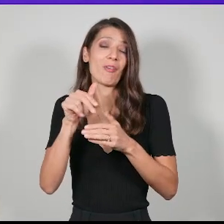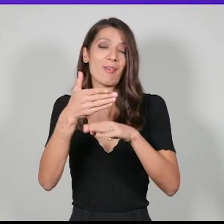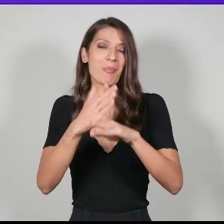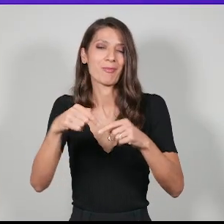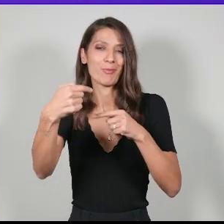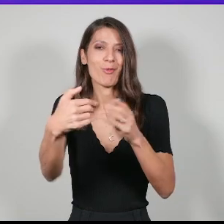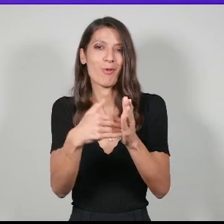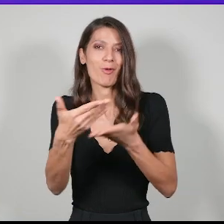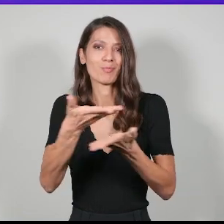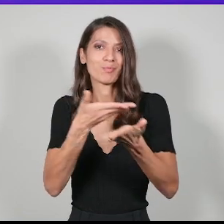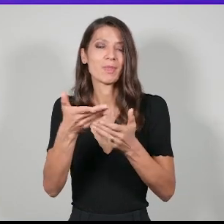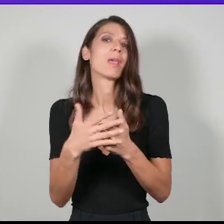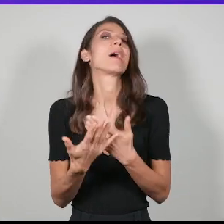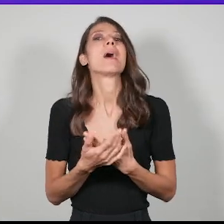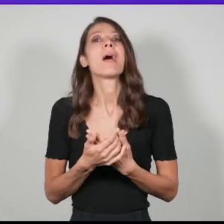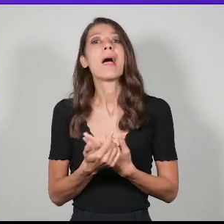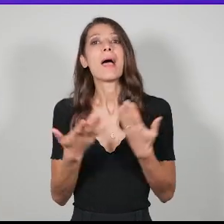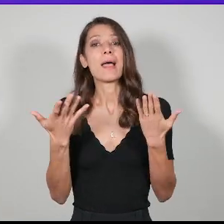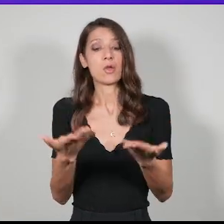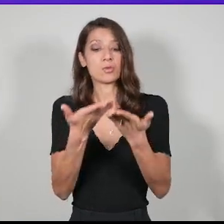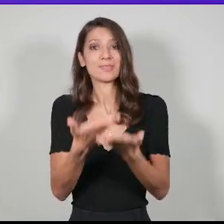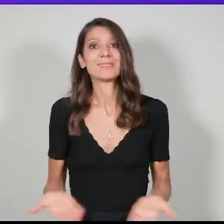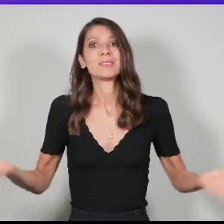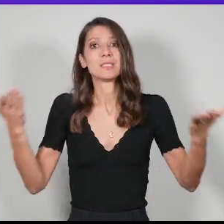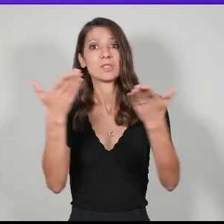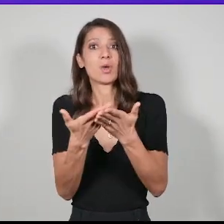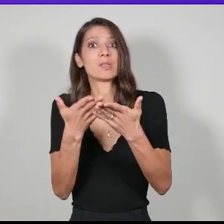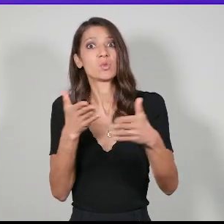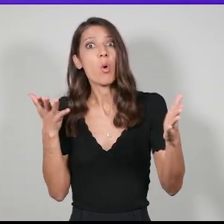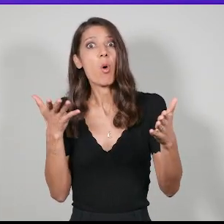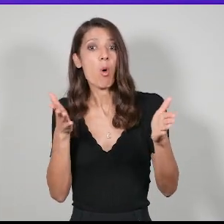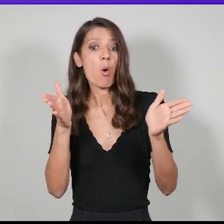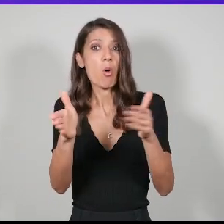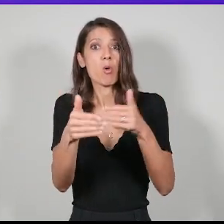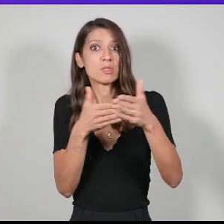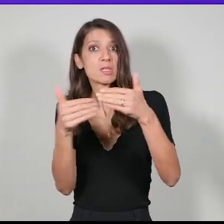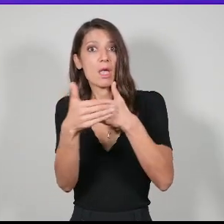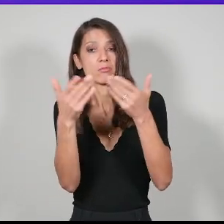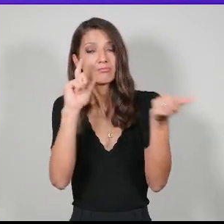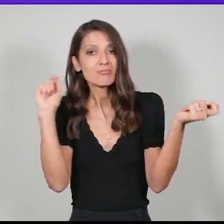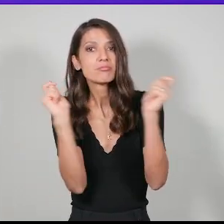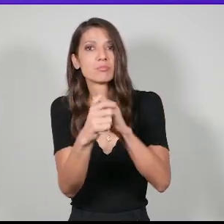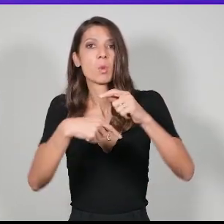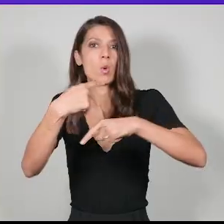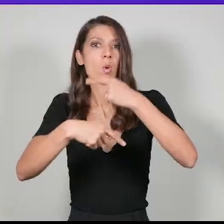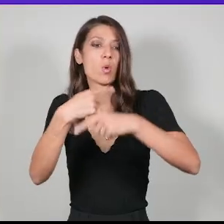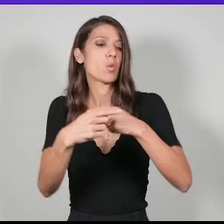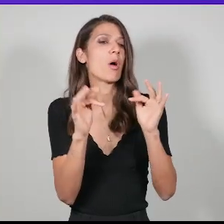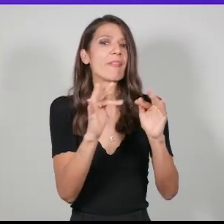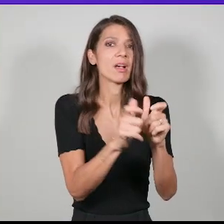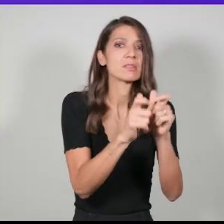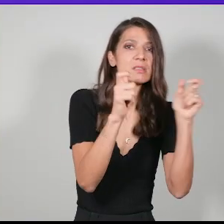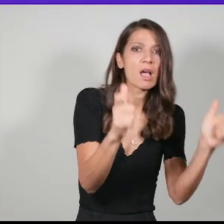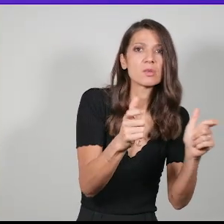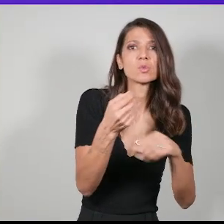regarde cette transformation de l'offre à l'œuvre dans le champ du handicap, dans le champ du grand âge. On l'a vu à l'échelle des structures, on le verra tout à l'heure en